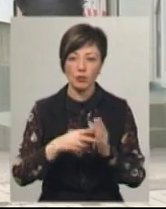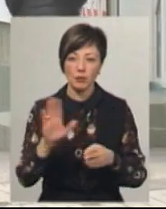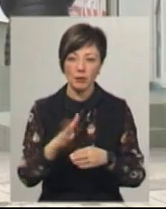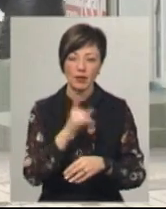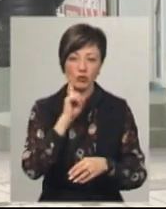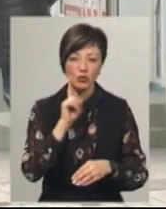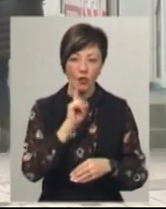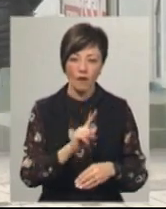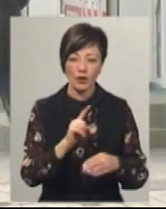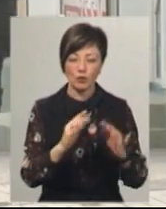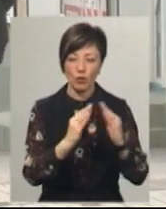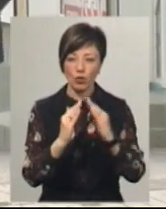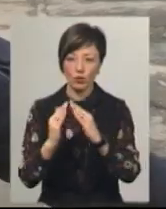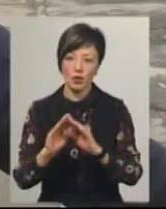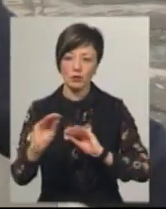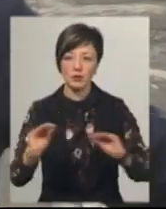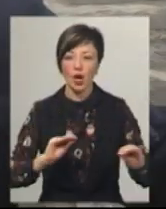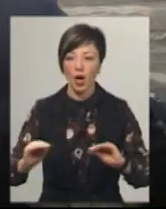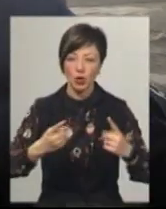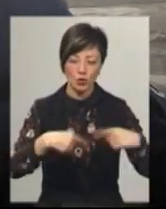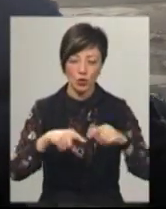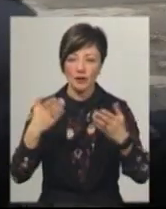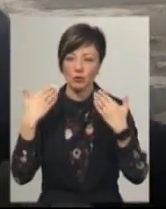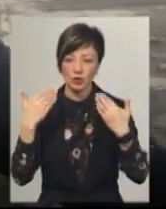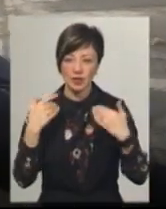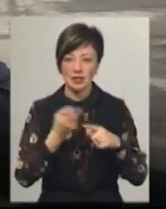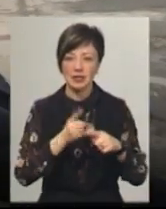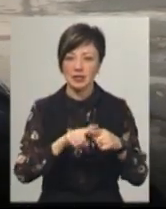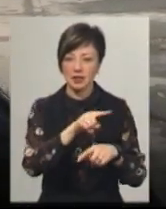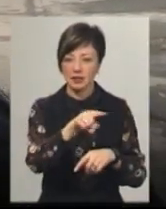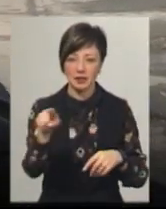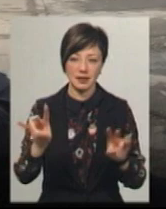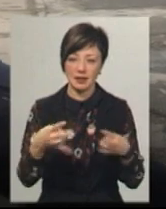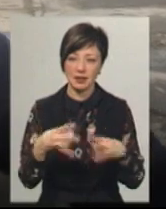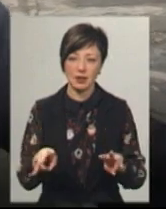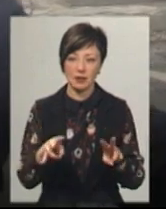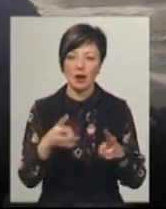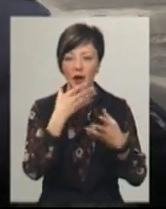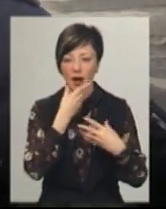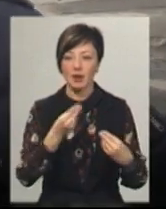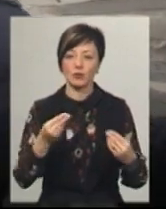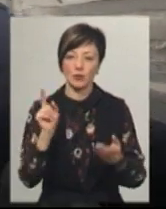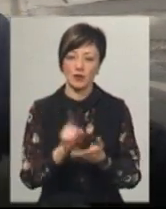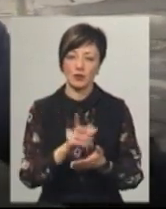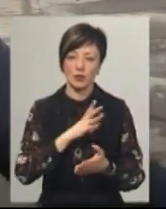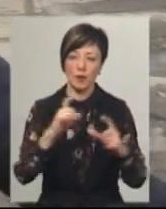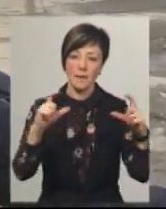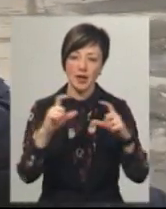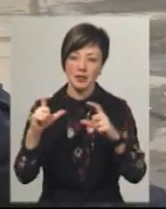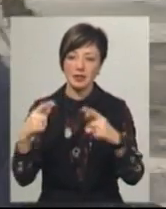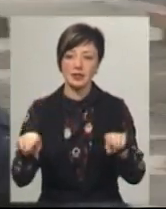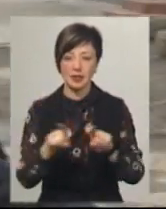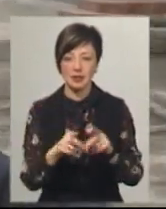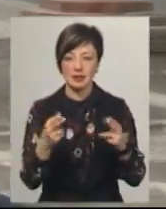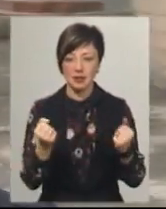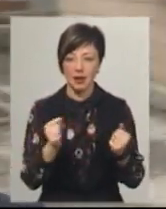тимчасові споруди та облаштувати зони відпочинку. Ну, оцих ватлерків тут точно не треба якихось таких. Мені кажеться, тут має бути красиво, от як, ну, магазини, звісно, такі от